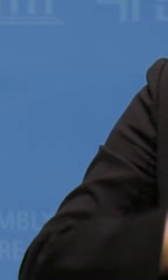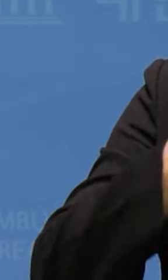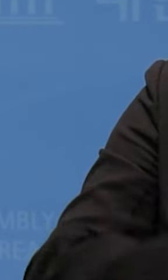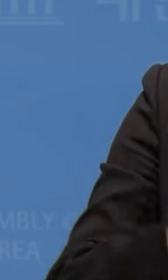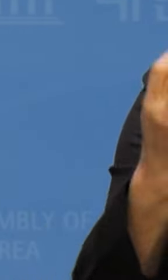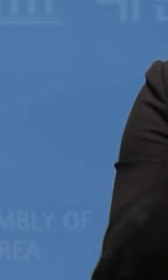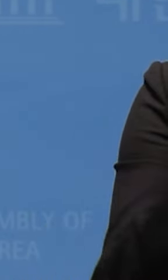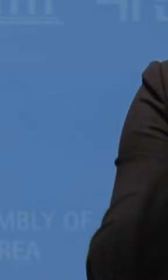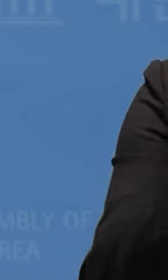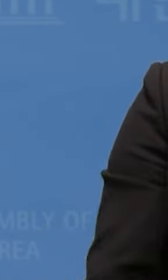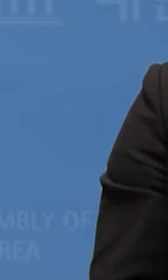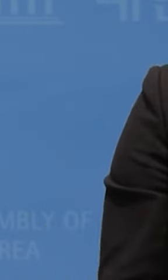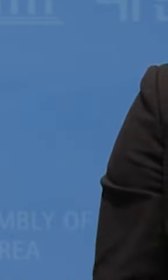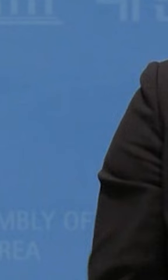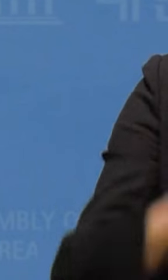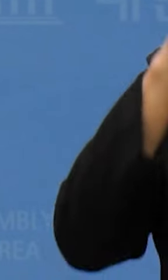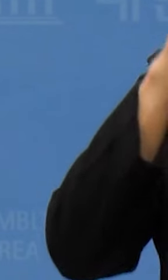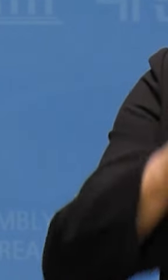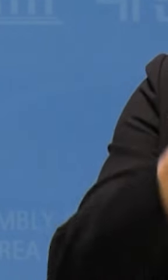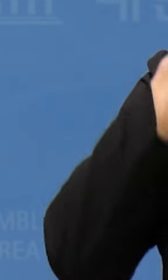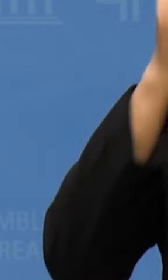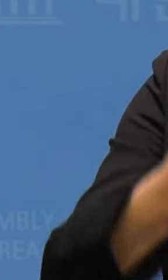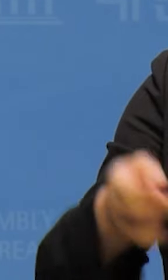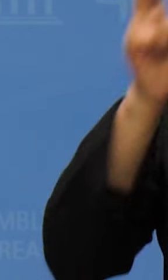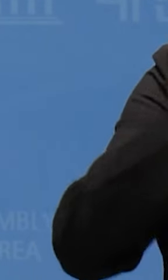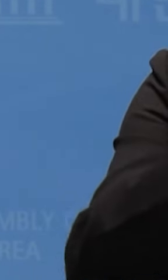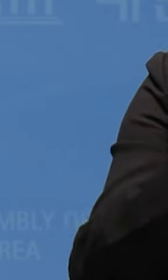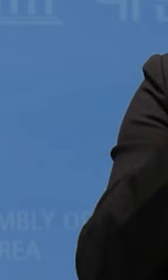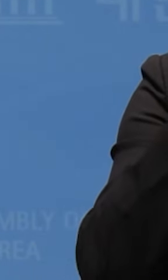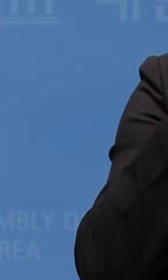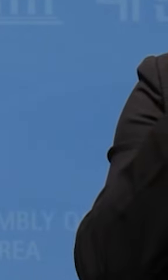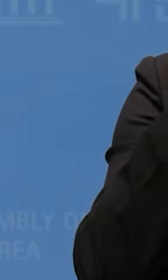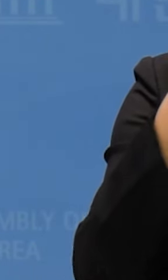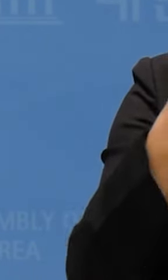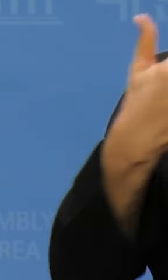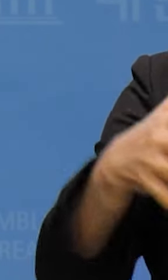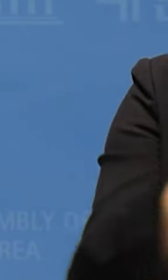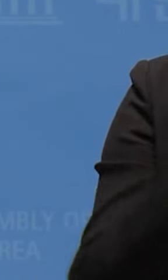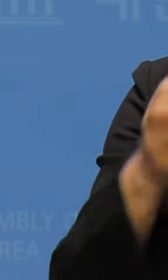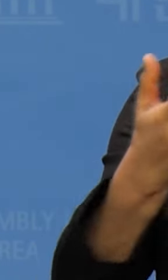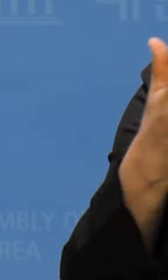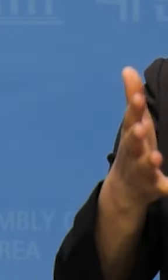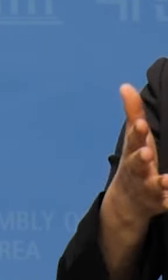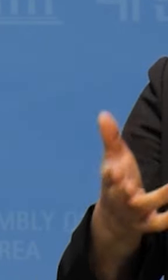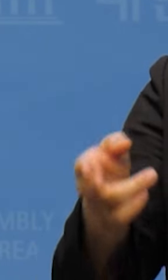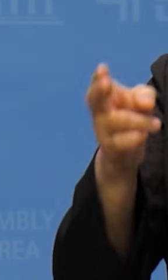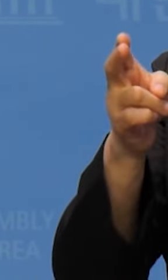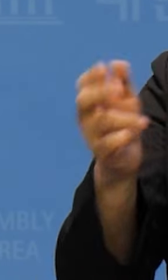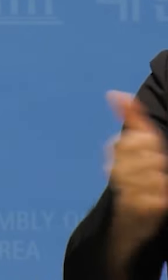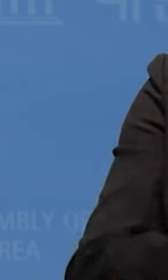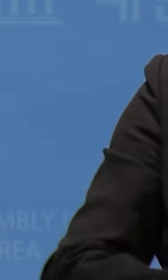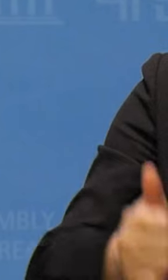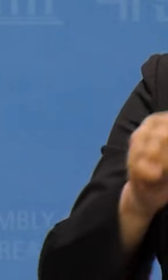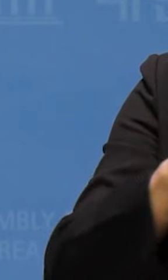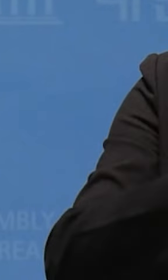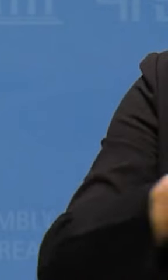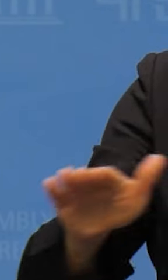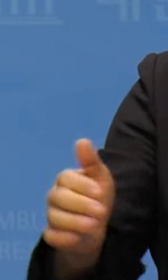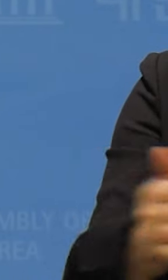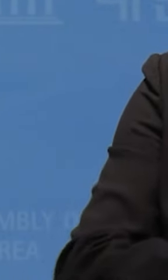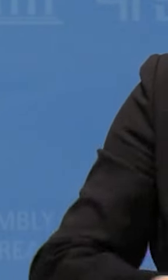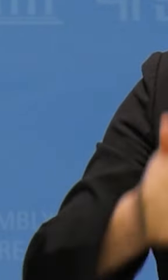합니까? 윤석열 대통령이 취임한 지 한 달도 되지 않은 여당 비대위원장을 끌어내리려